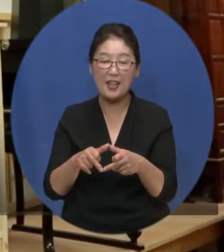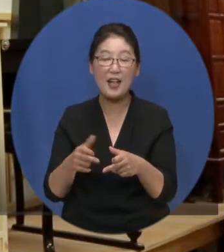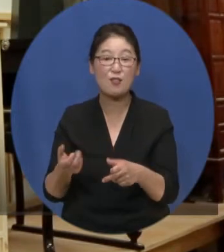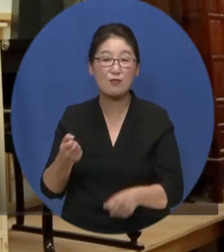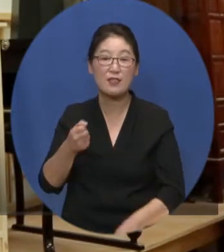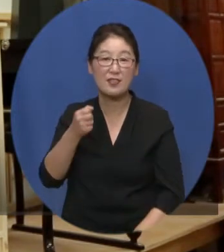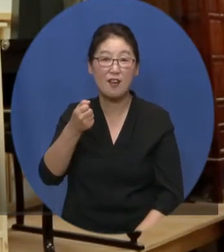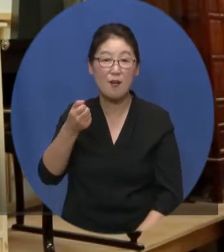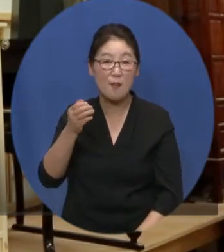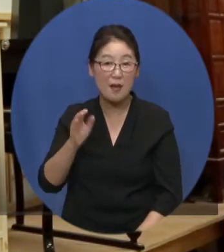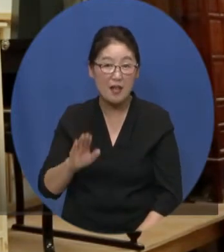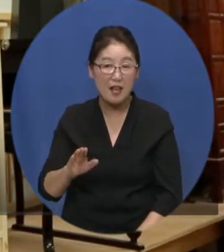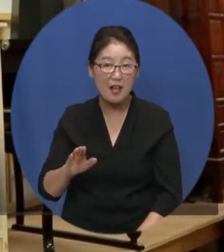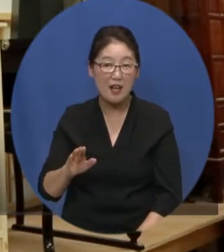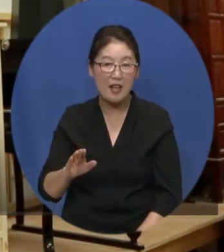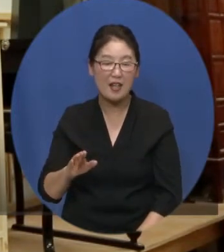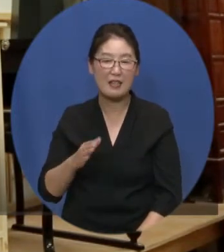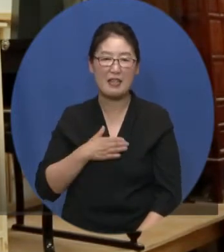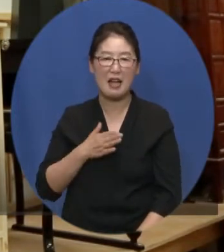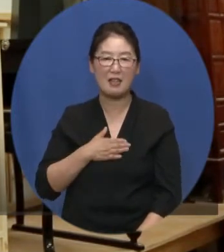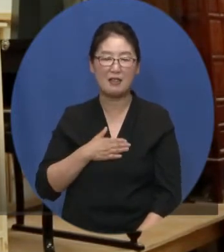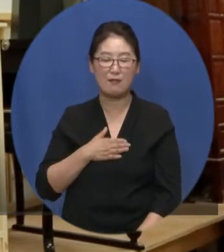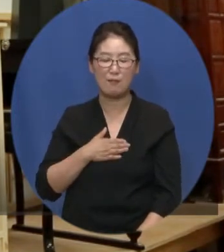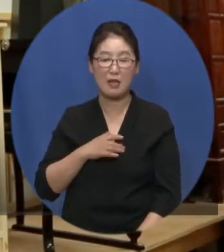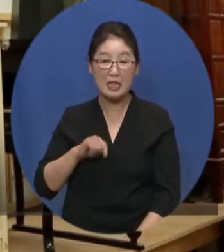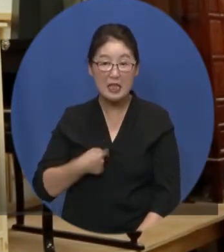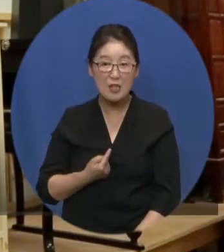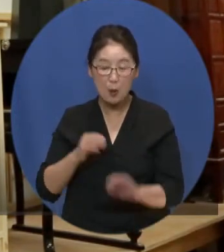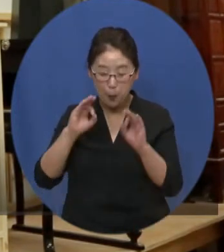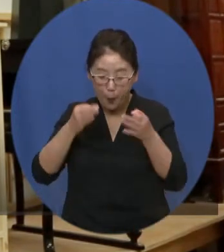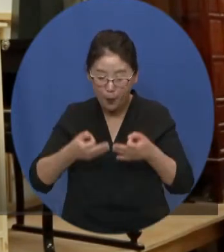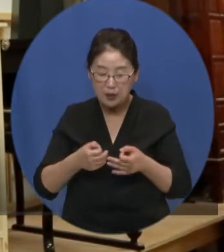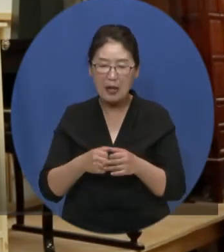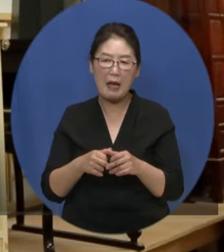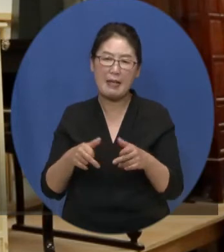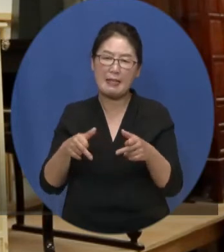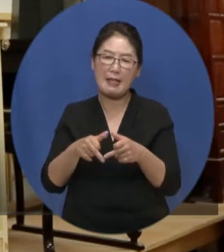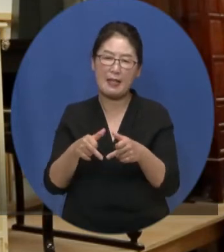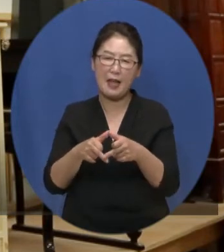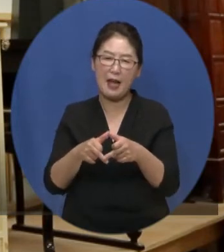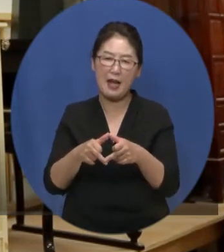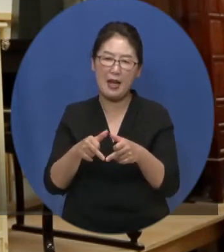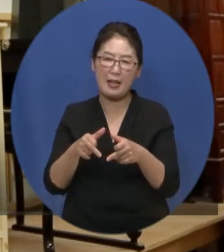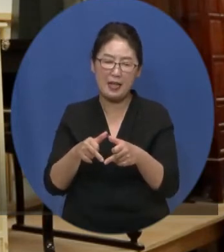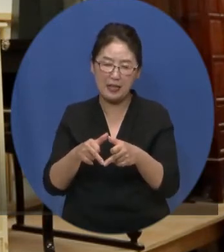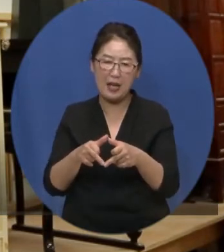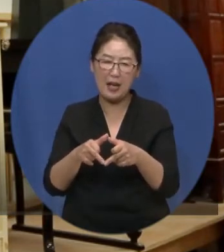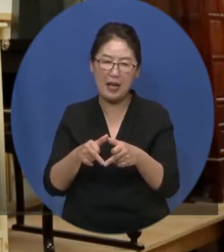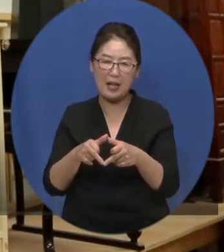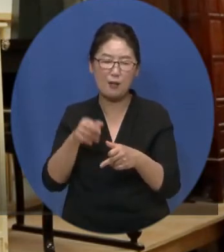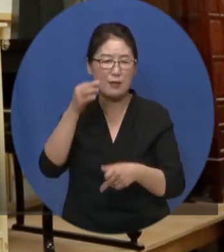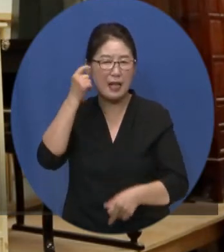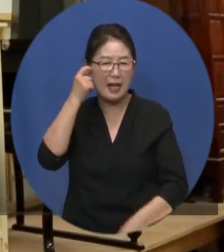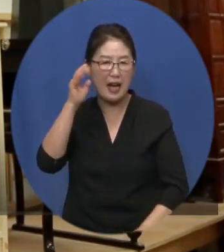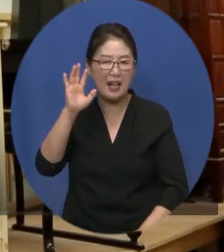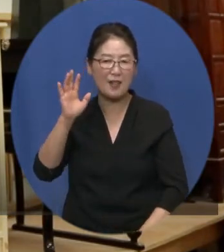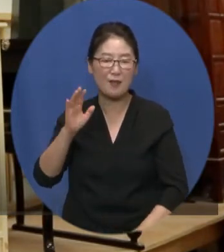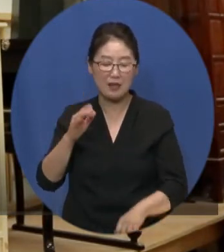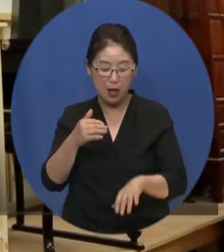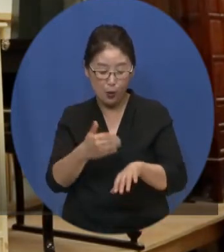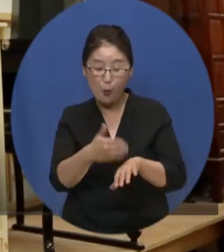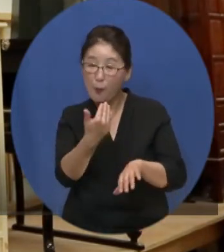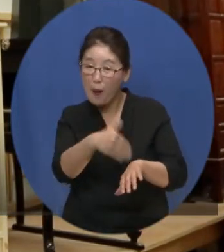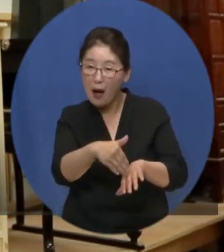제가 장애인이라고 생각을 해본 적은 없어요 그냥 나는 소리 몇 개 없어서 뭐 내가